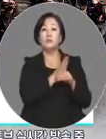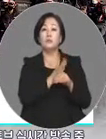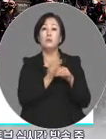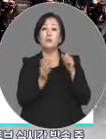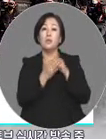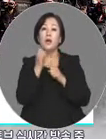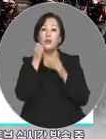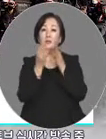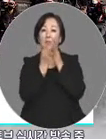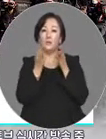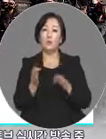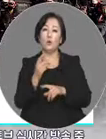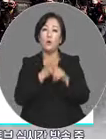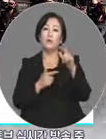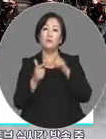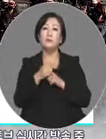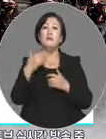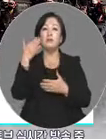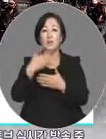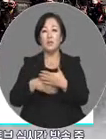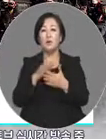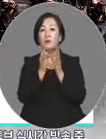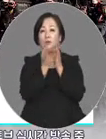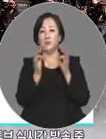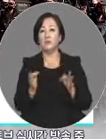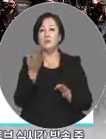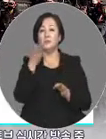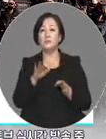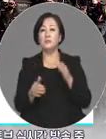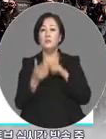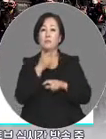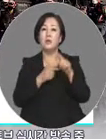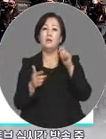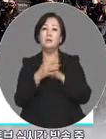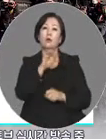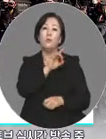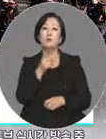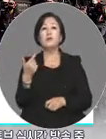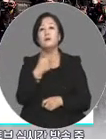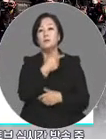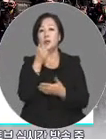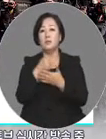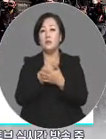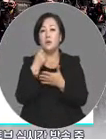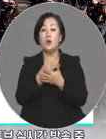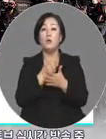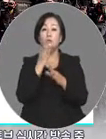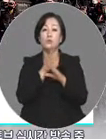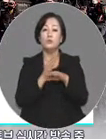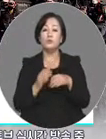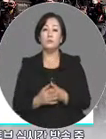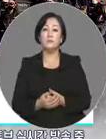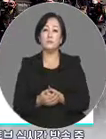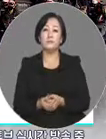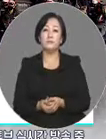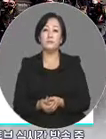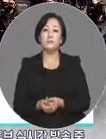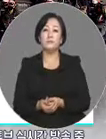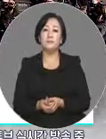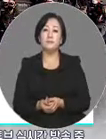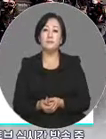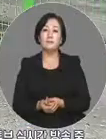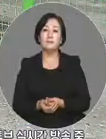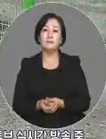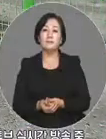한 달 정도는 여유가 있다지만 날이 갈수록 화주들의 속은 타들어가고 있습니다. 전병주 기자입니다.